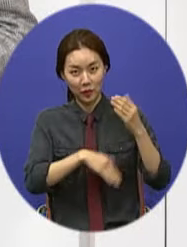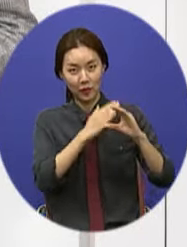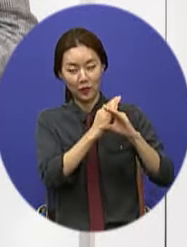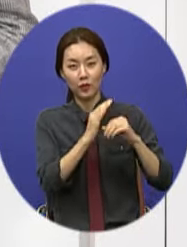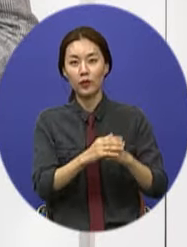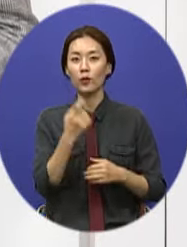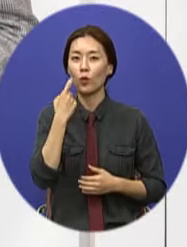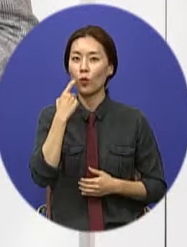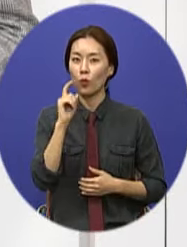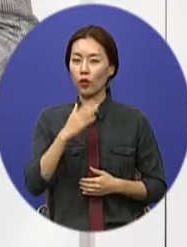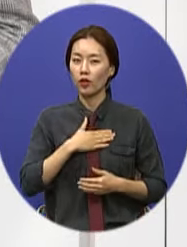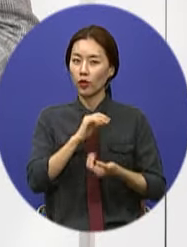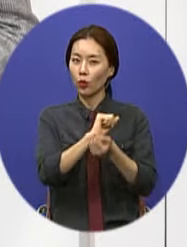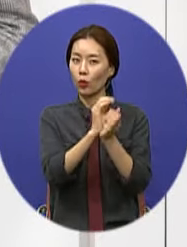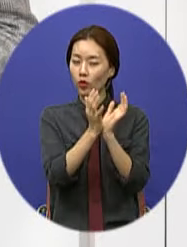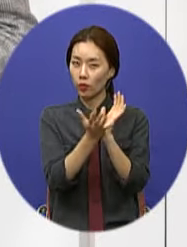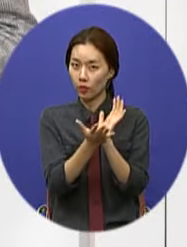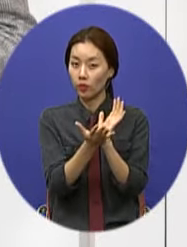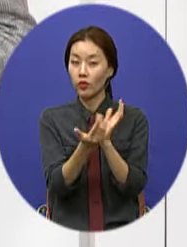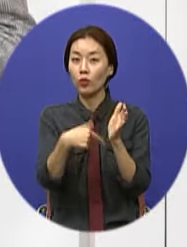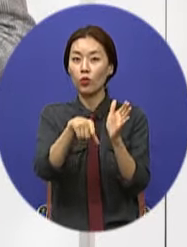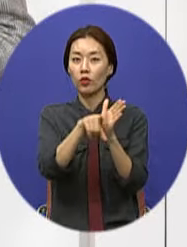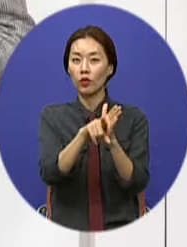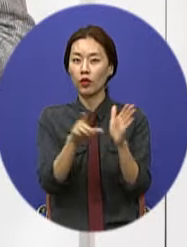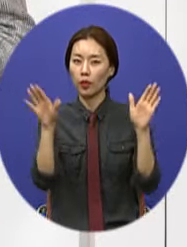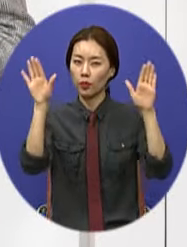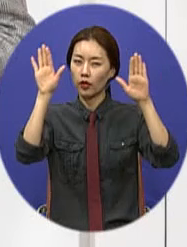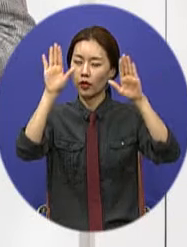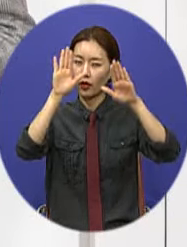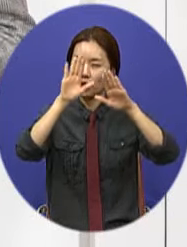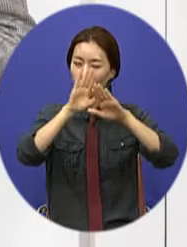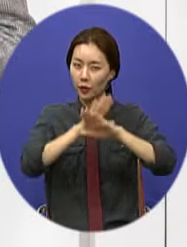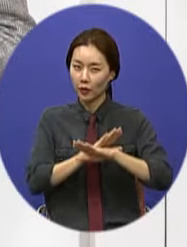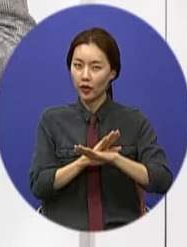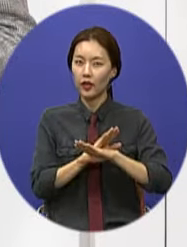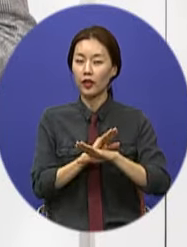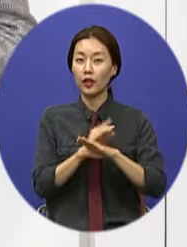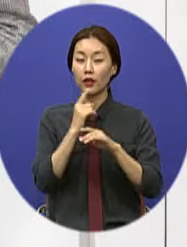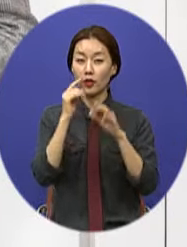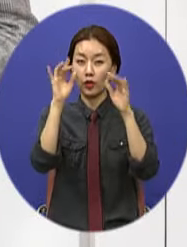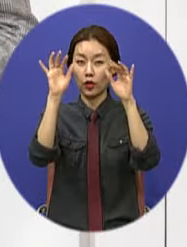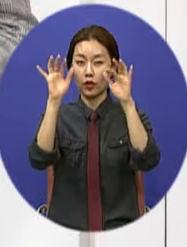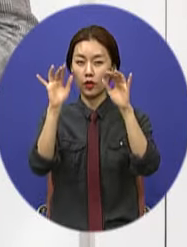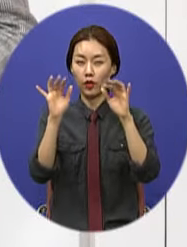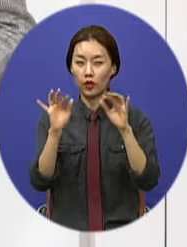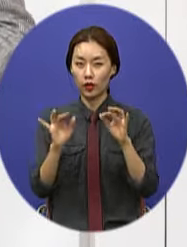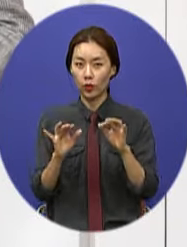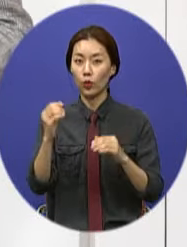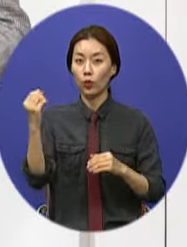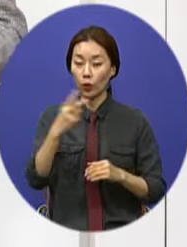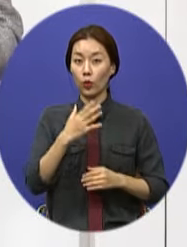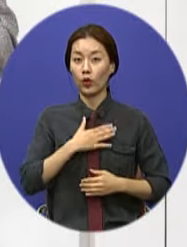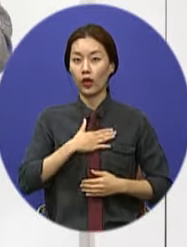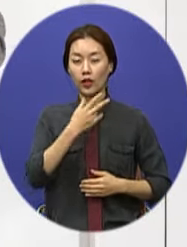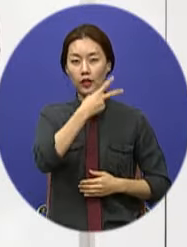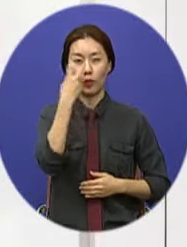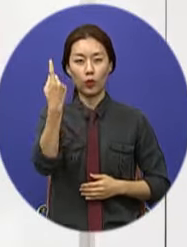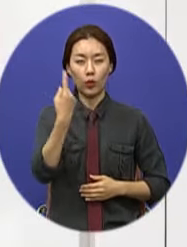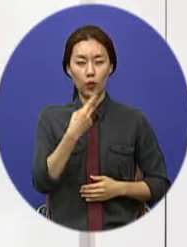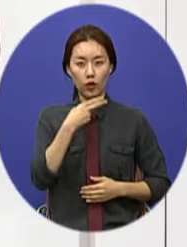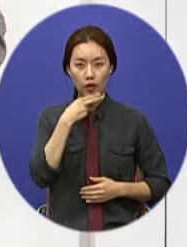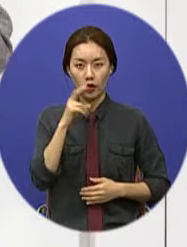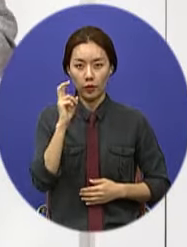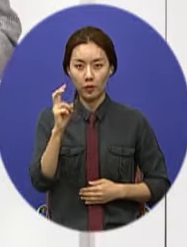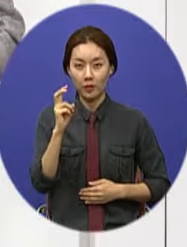노란 내 꽃잎이 필라고 간밤에 무서리가 저리 내리고 내게는 잠도 오지 않았나